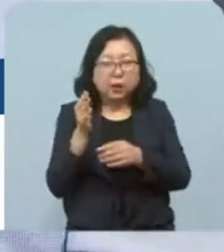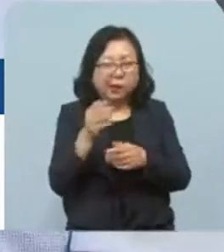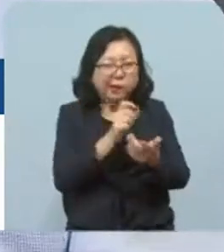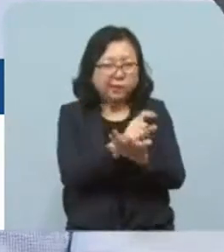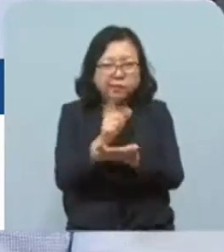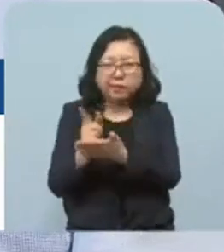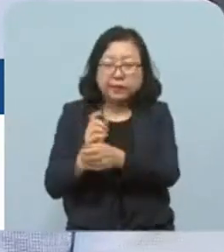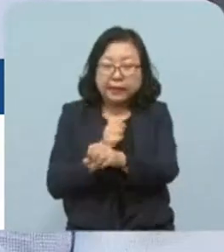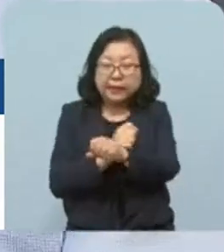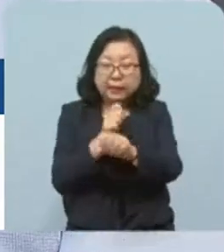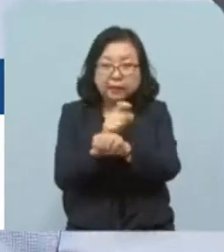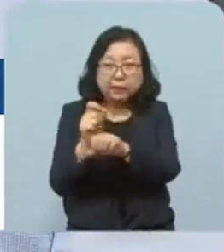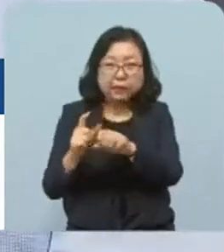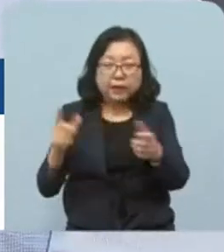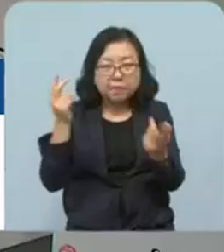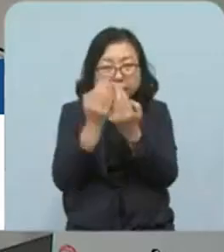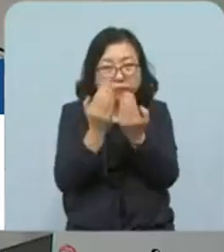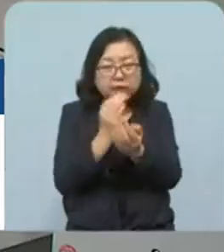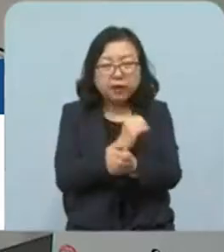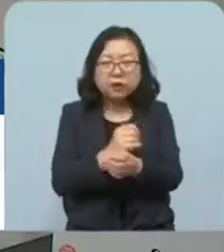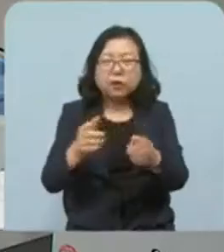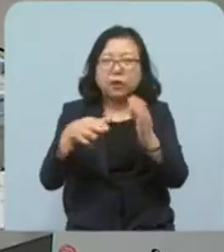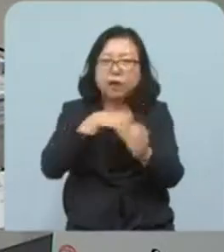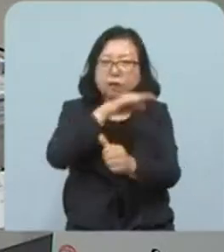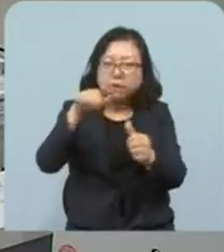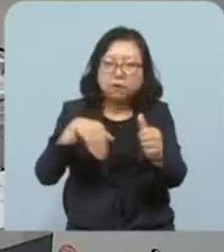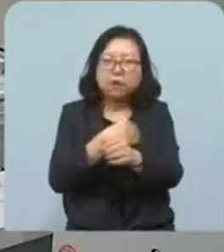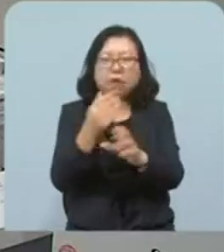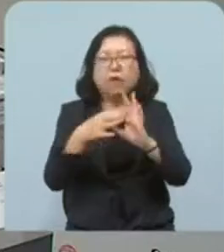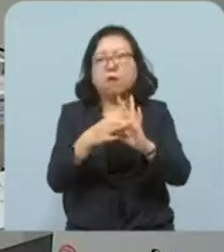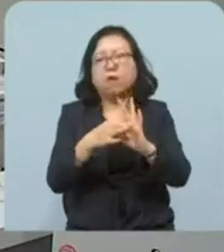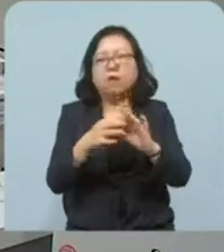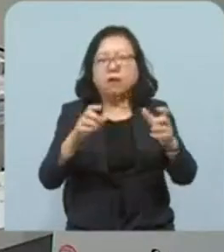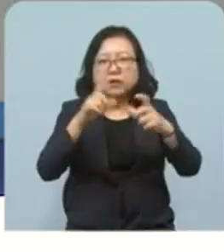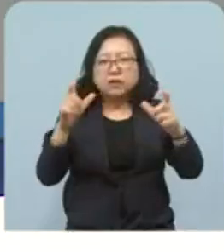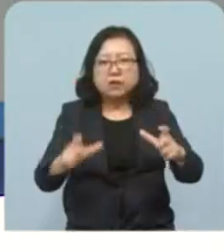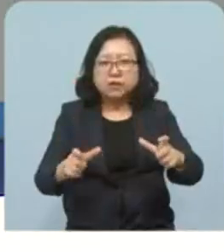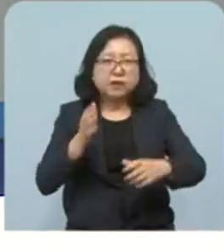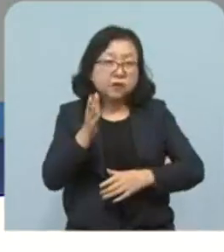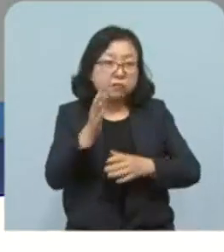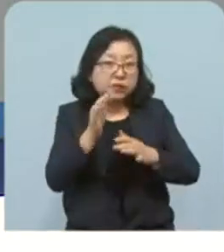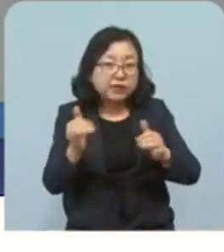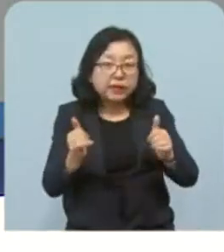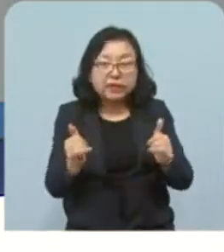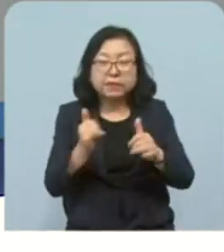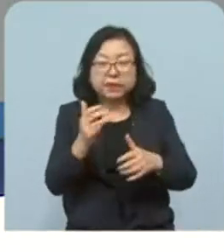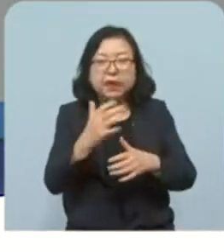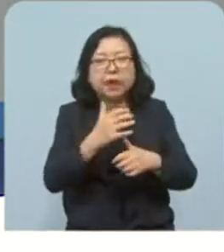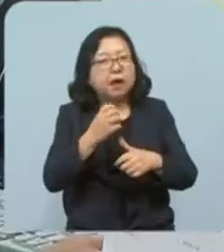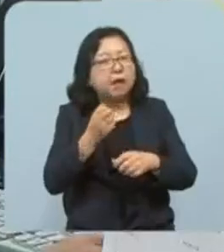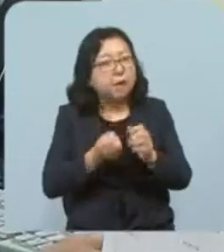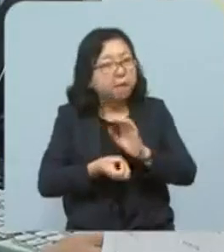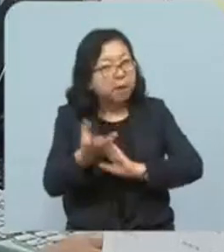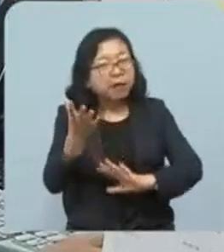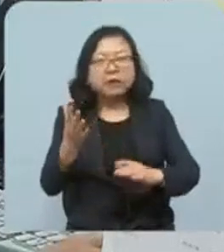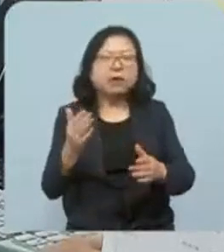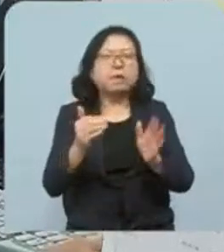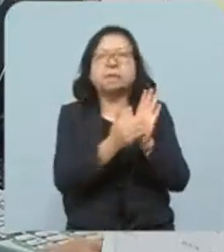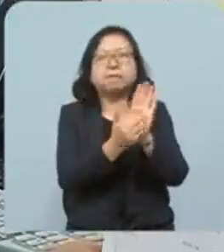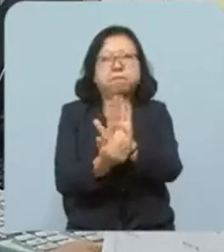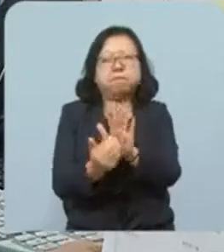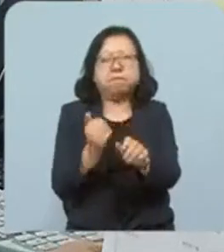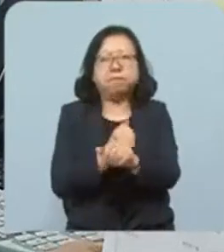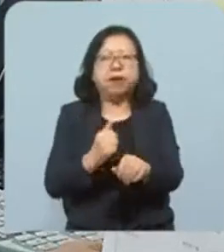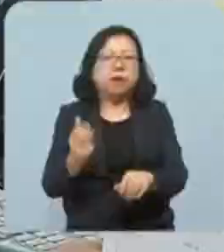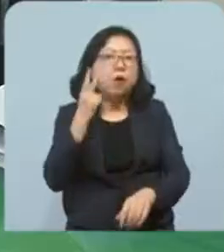그리고 기업 맞춤형에 필요한 인프라를. 또 지역 내 반도체 전문 인력 이탈 방지와 원활한 수급을 위해 반도체 분야